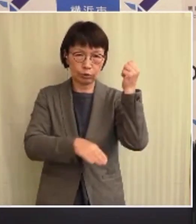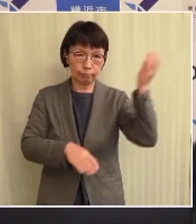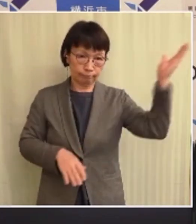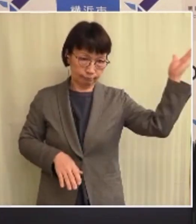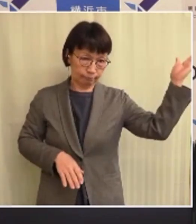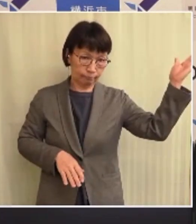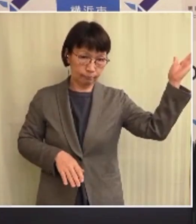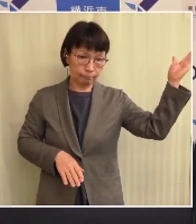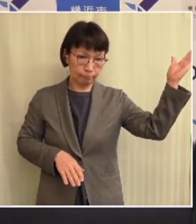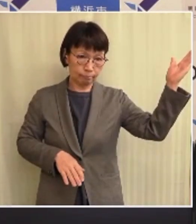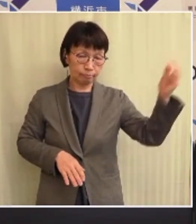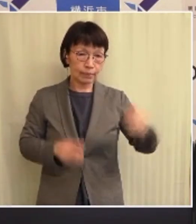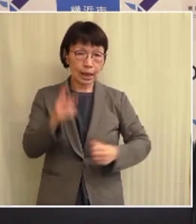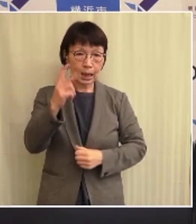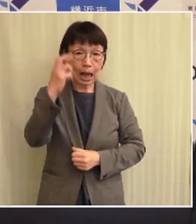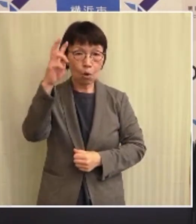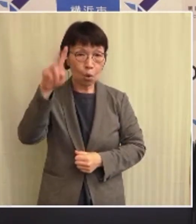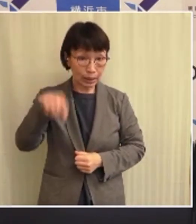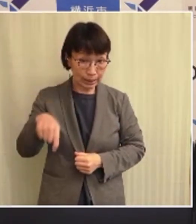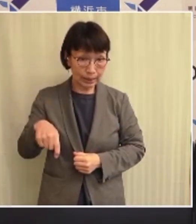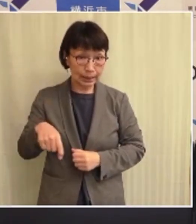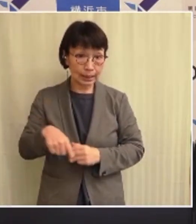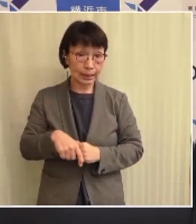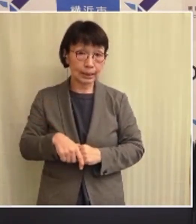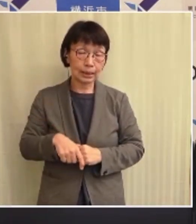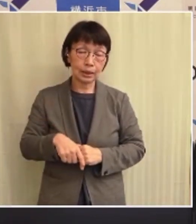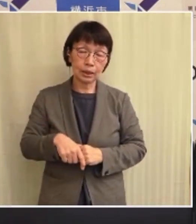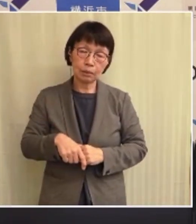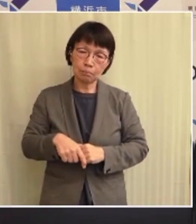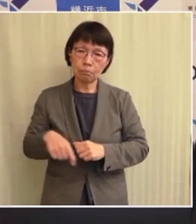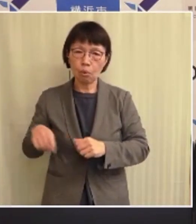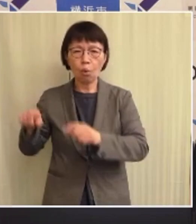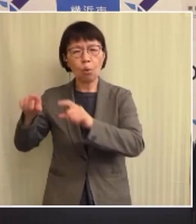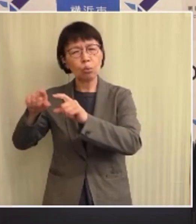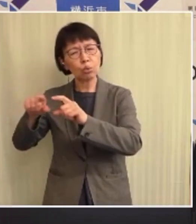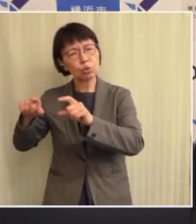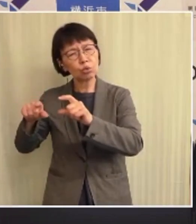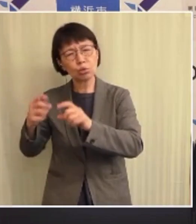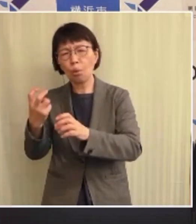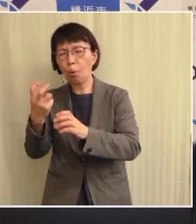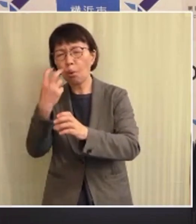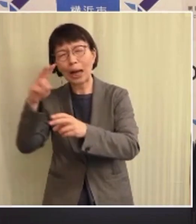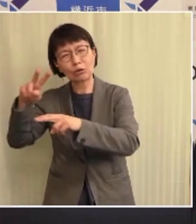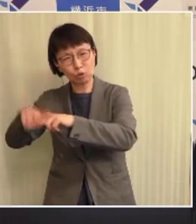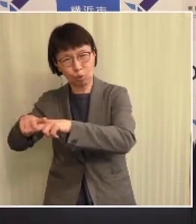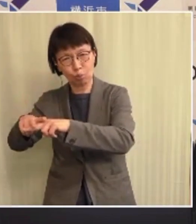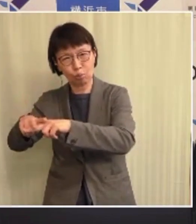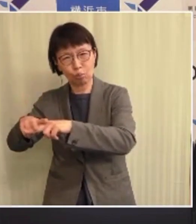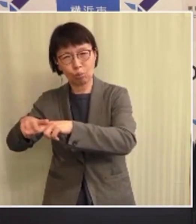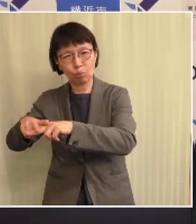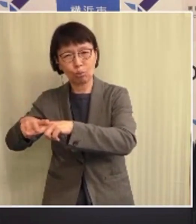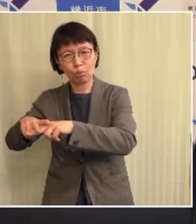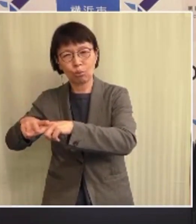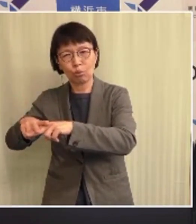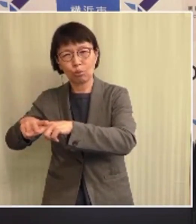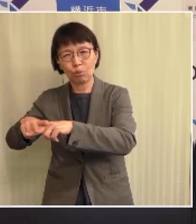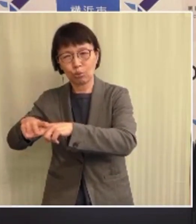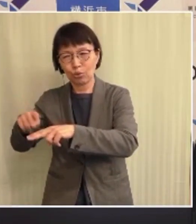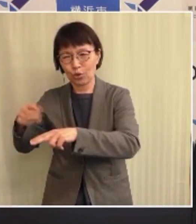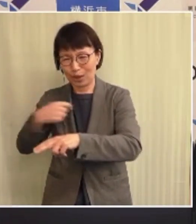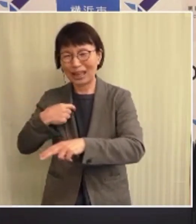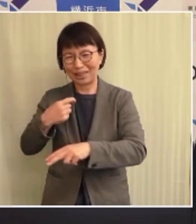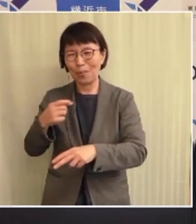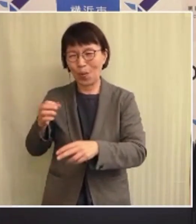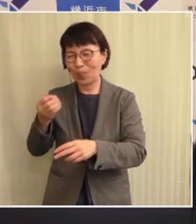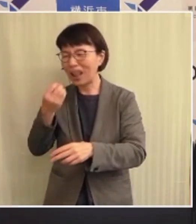ております。エネルギーに関しましても、ここ一般的なカツ丼、よく私も食べますが、しかもコンビニとかで